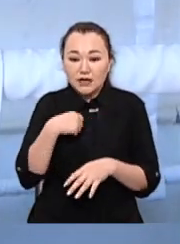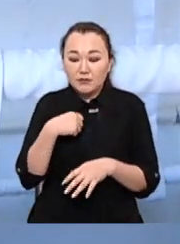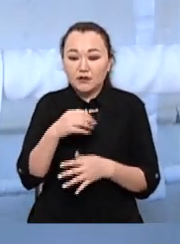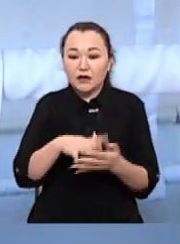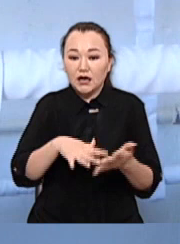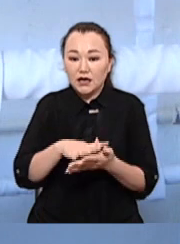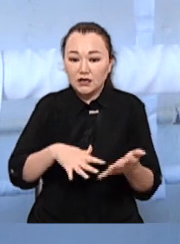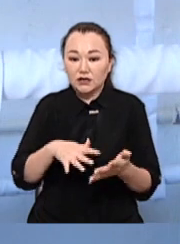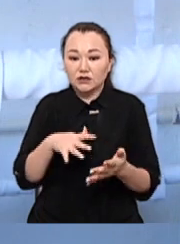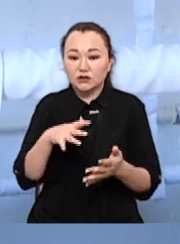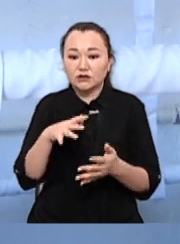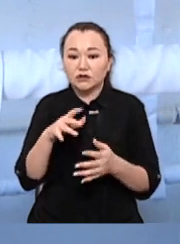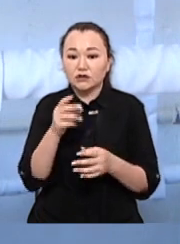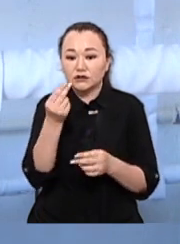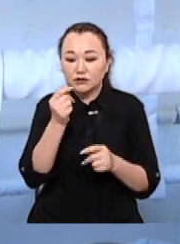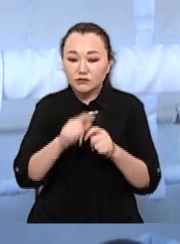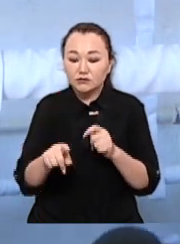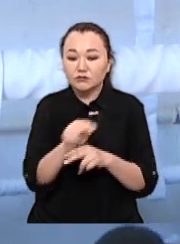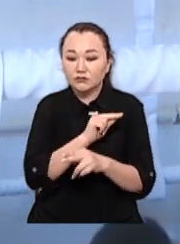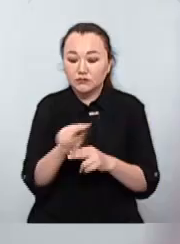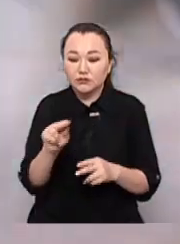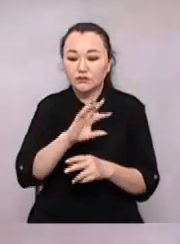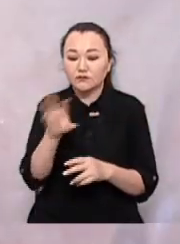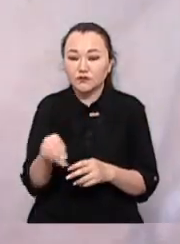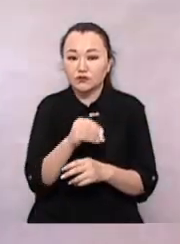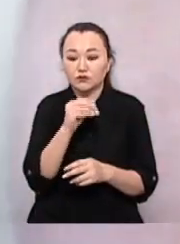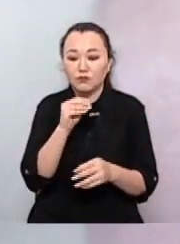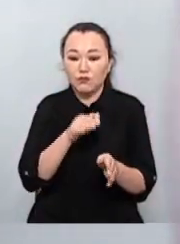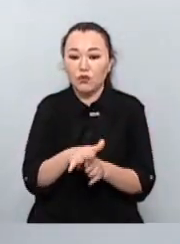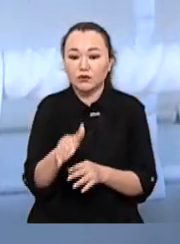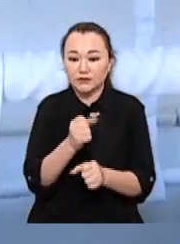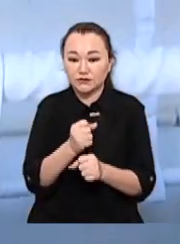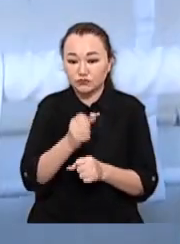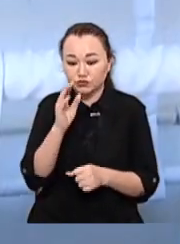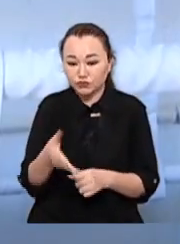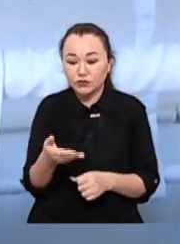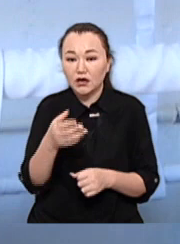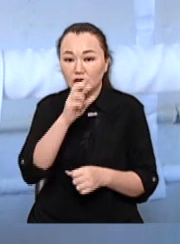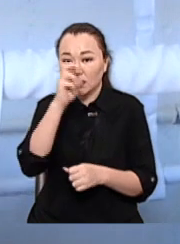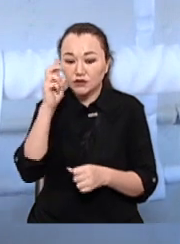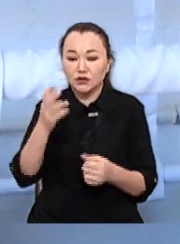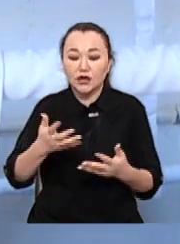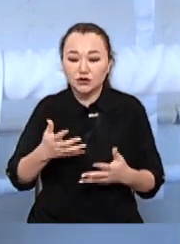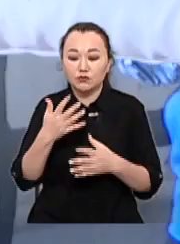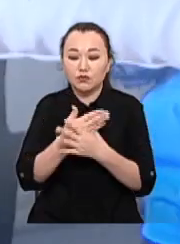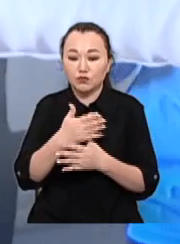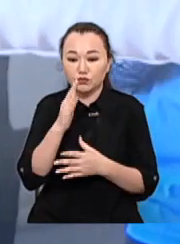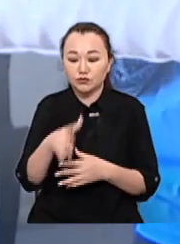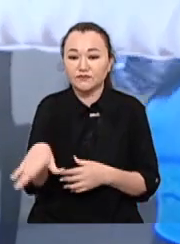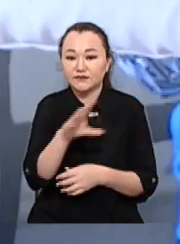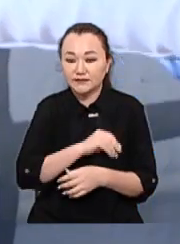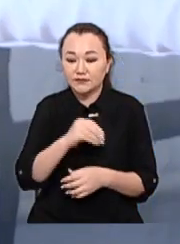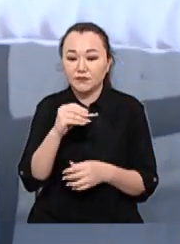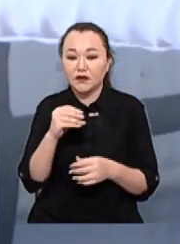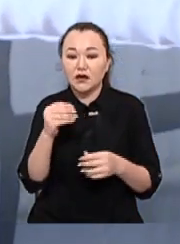қарай алып кетіп, қаржыландырудың жұмыстары бар, басқаларын толық жасаймыз өзі. Мемлекет тарапынан әрине көмек болады бәріне. Айта